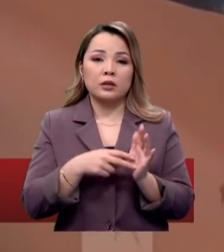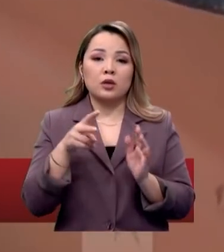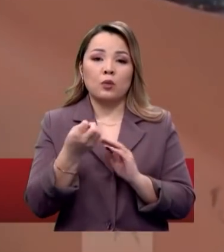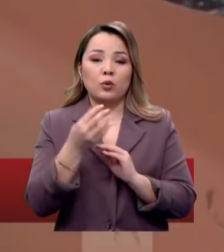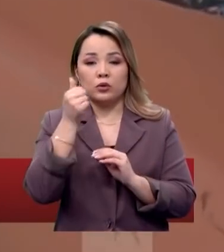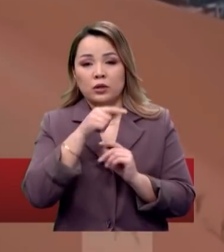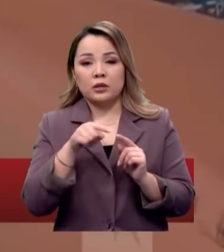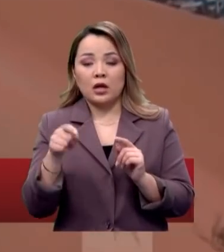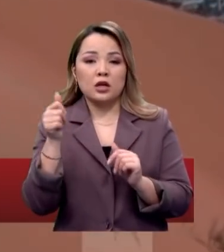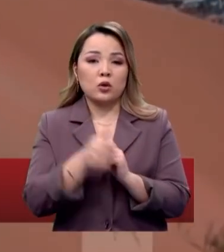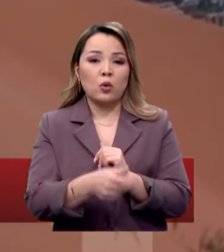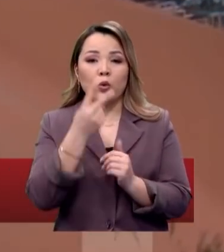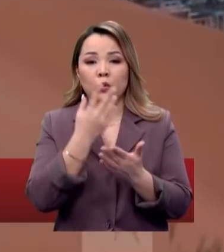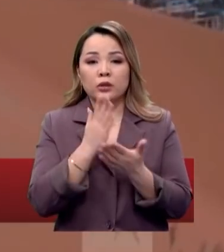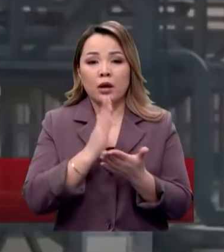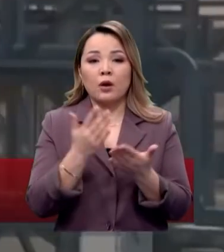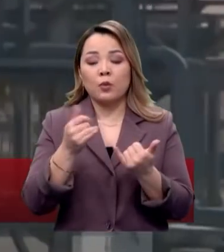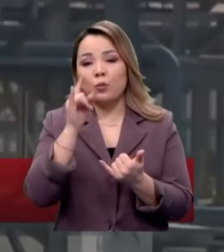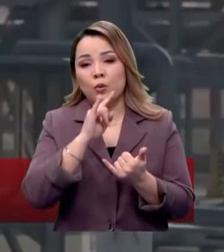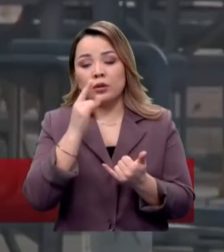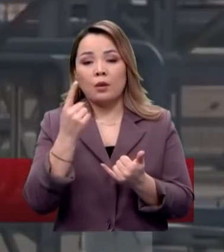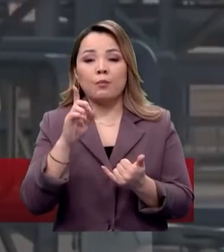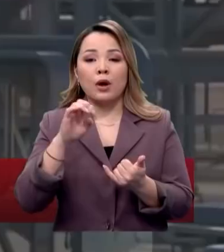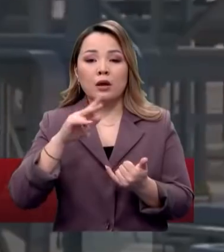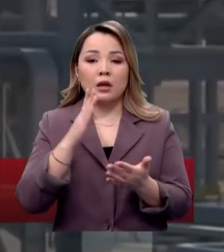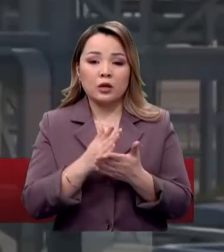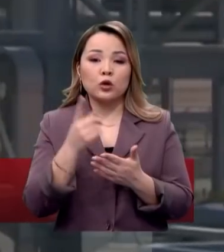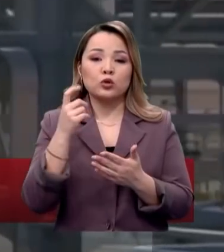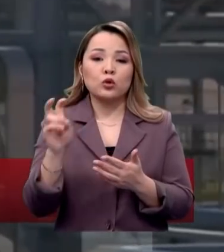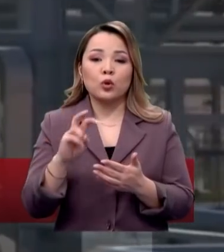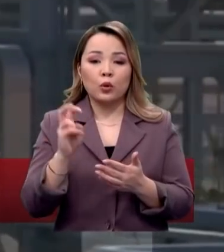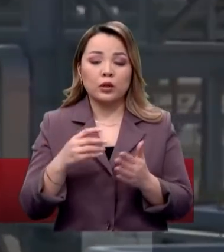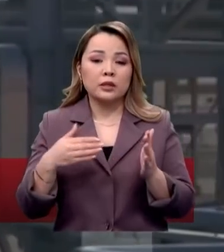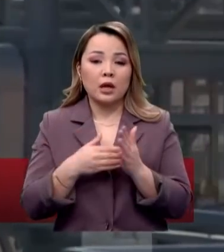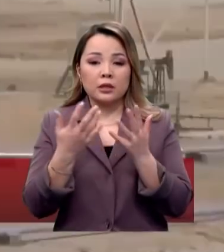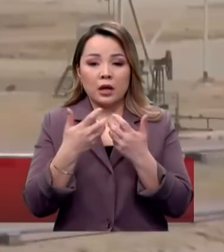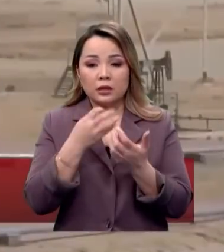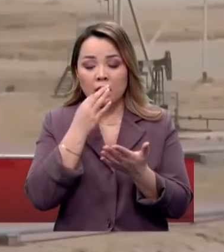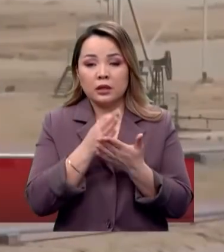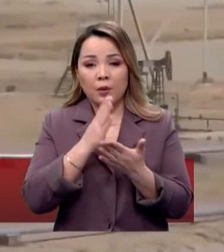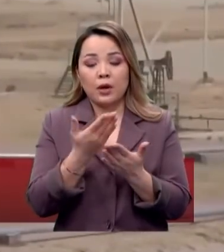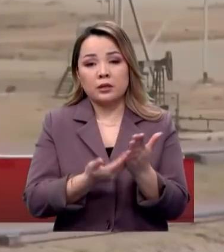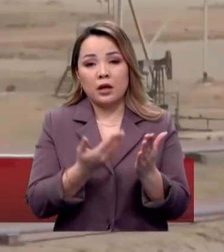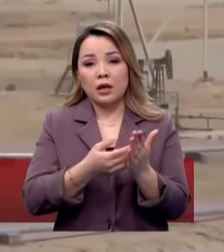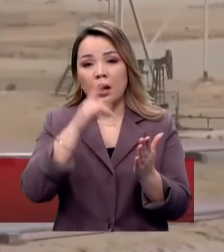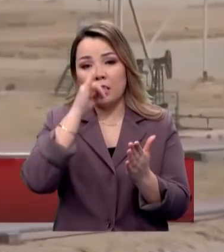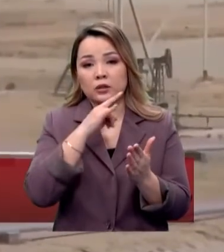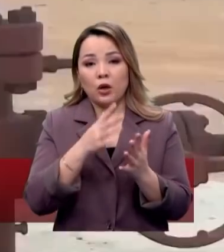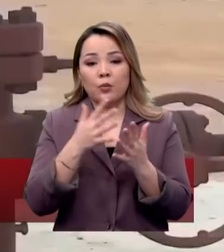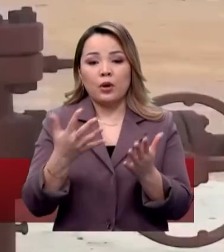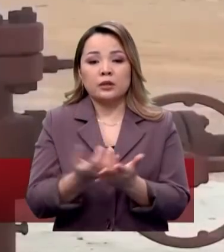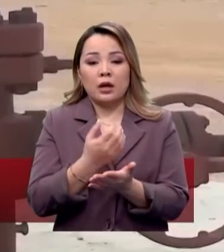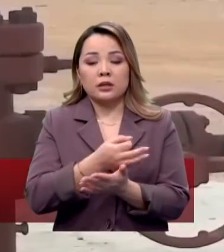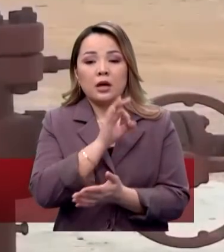бергі рекордтық көрсеткішке жетті. Қазір мұнайдың бір барелі шамамен 100 долларға бағалануда. Сарапшылар бұл Қазақстан үшін табысқа